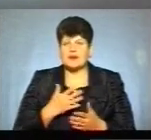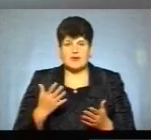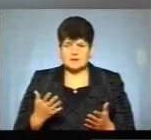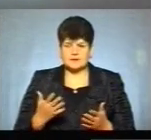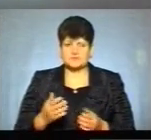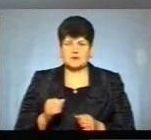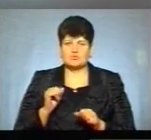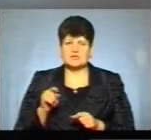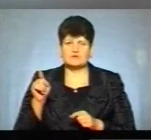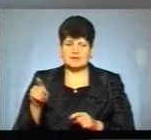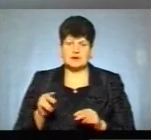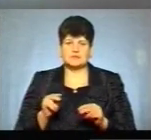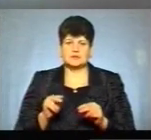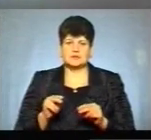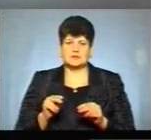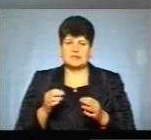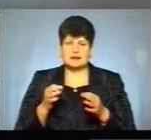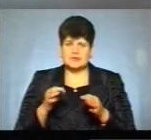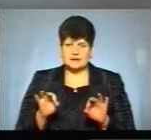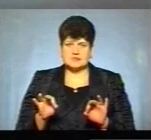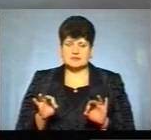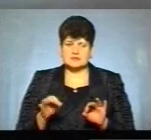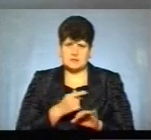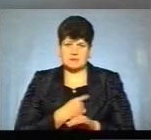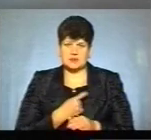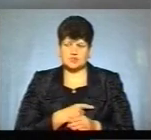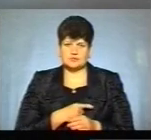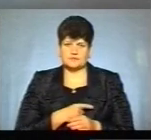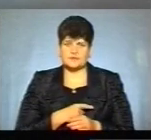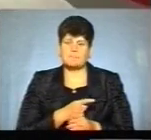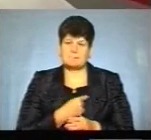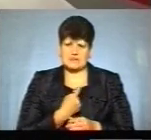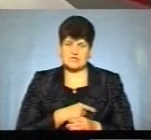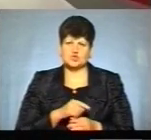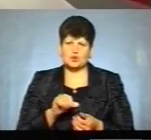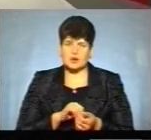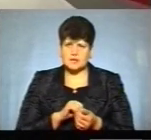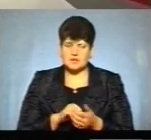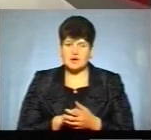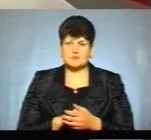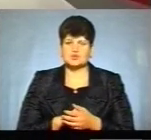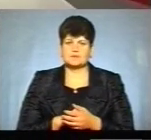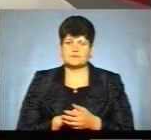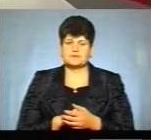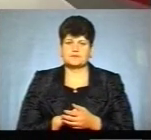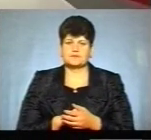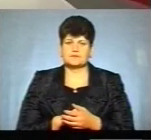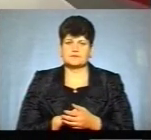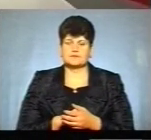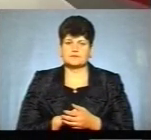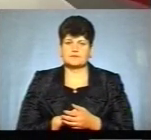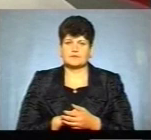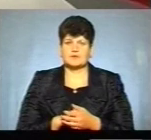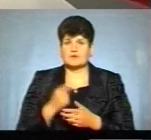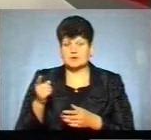там легалізація суто медичного канабісу, чи там повністю легалізація? Медичного канабісу. Медичного канабісу. Ну,